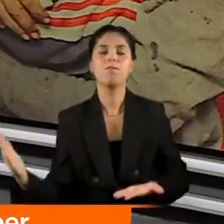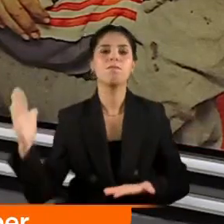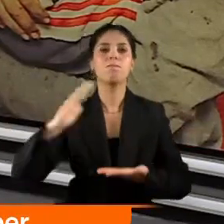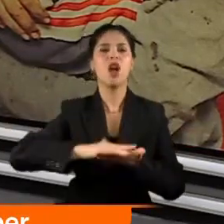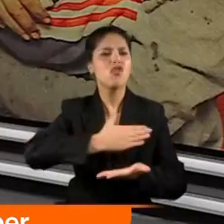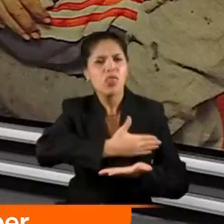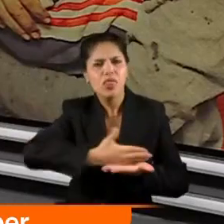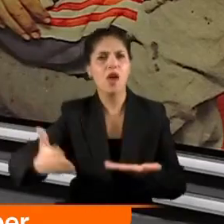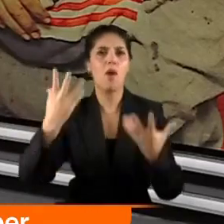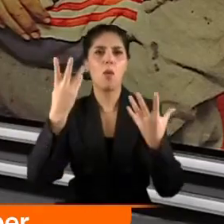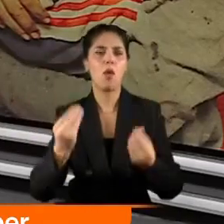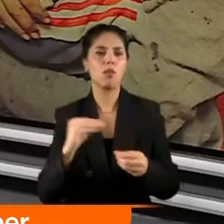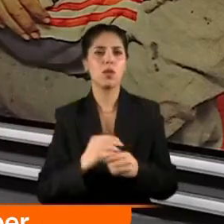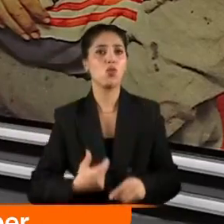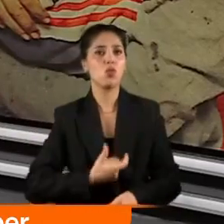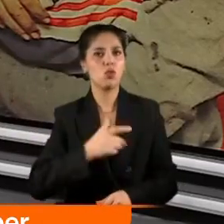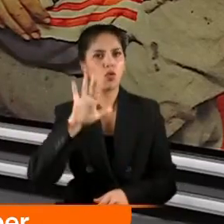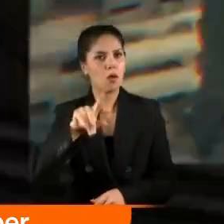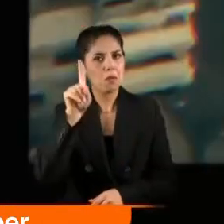ateşkes için bir umut var mı?